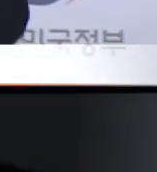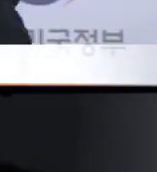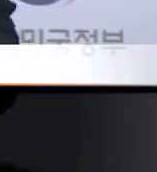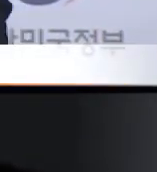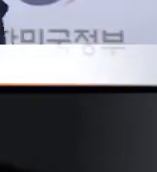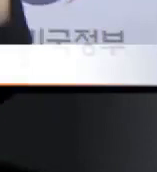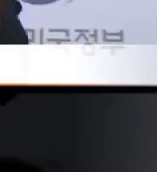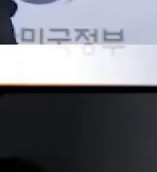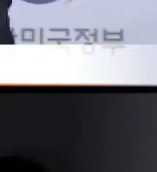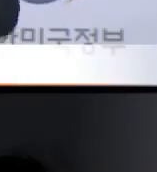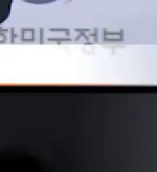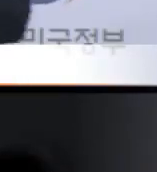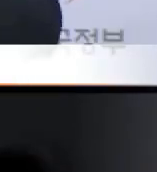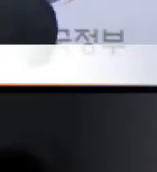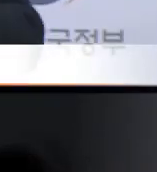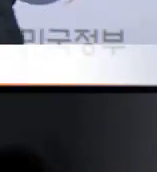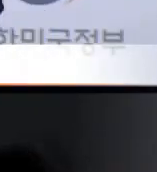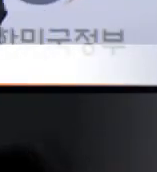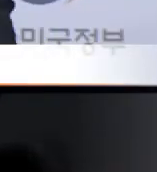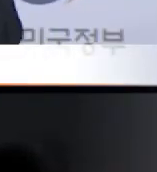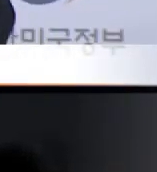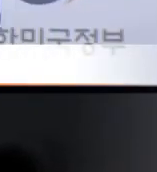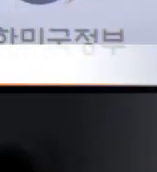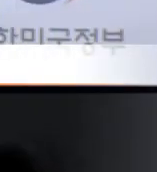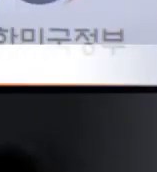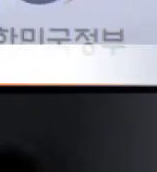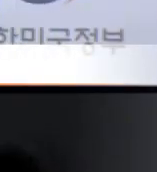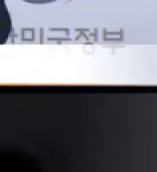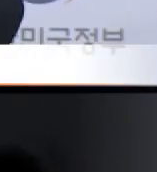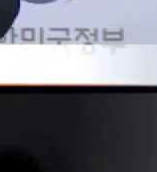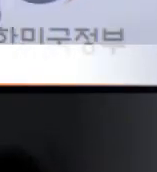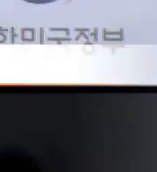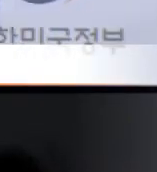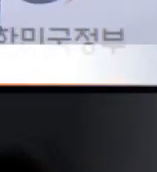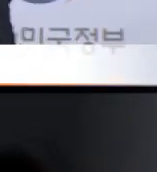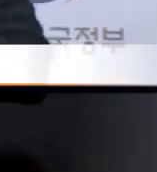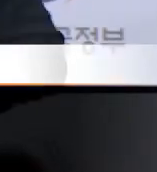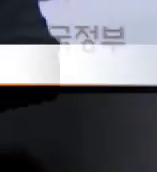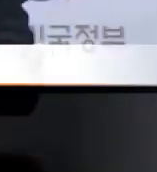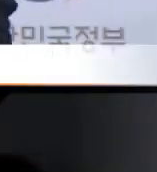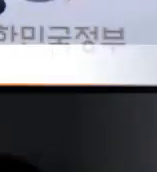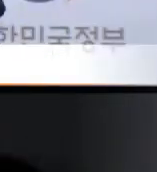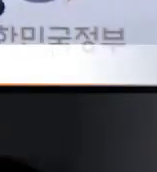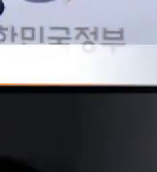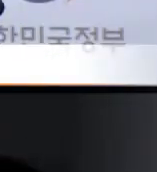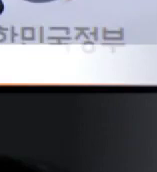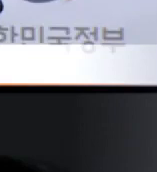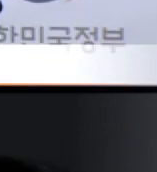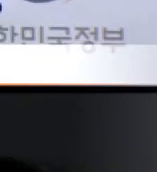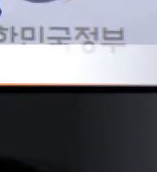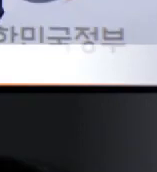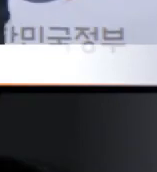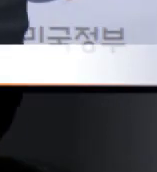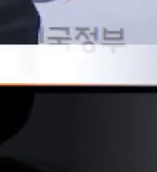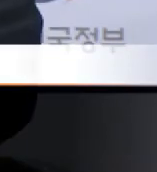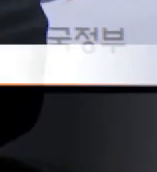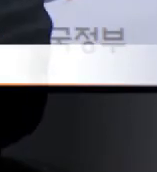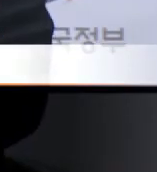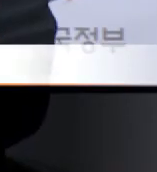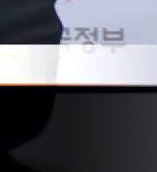와 전 이미 를 대상으로 발령은 업무 게시 명령에도 불구하고 우선 이 명령을 이행하지